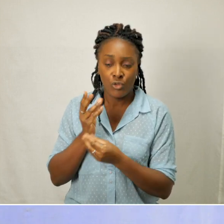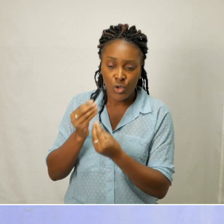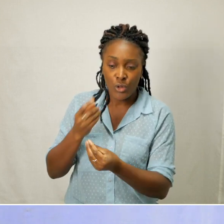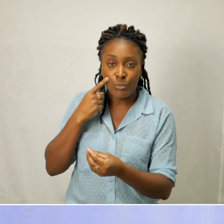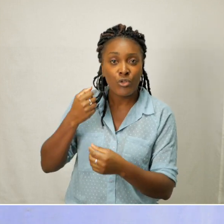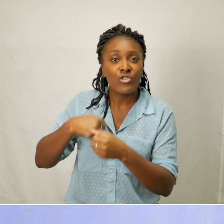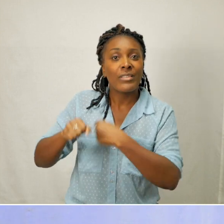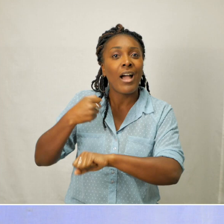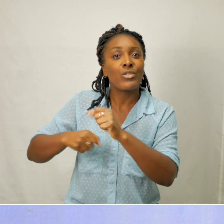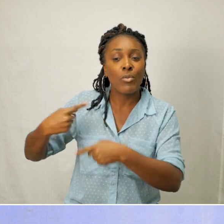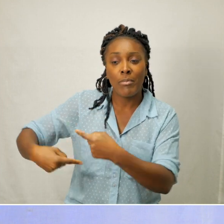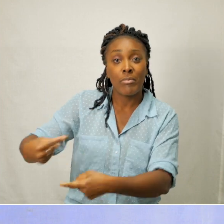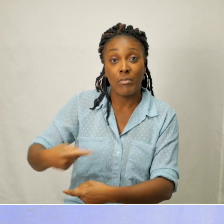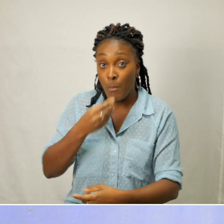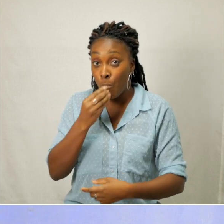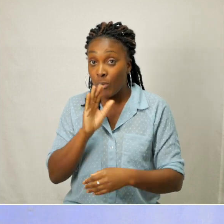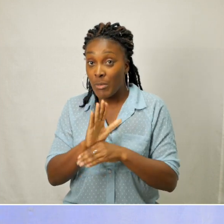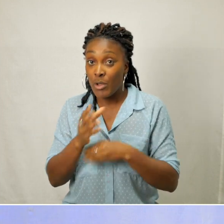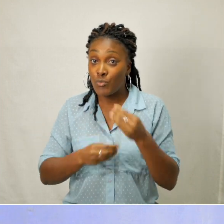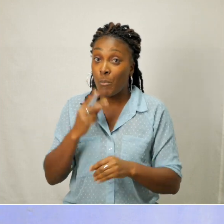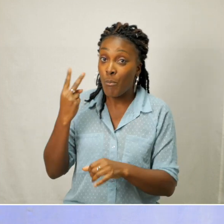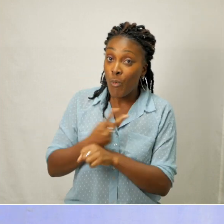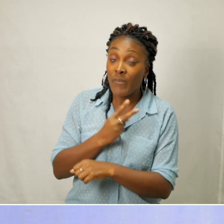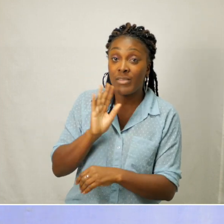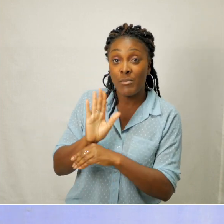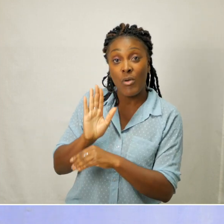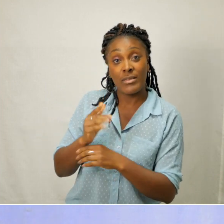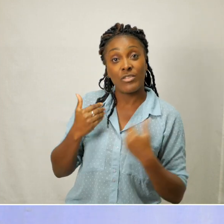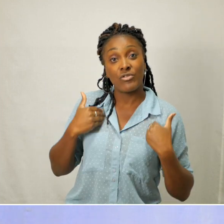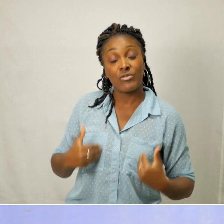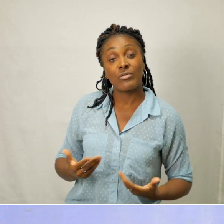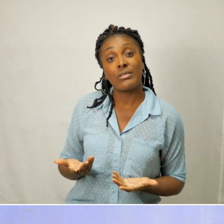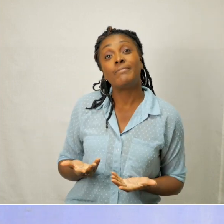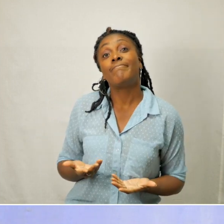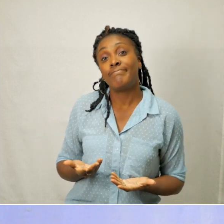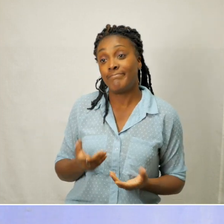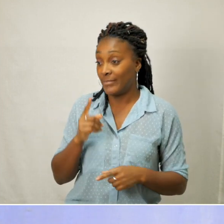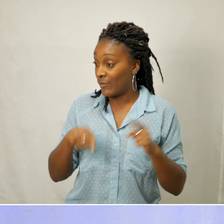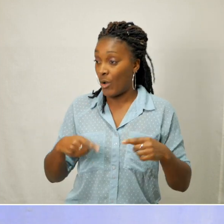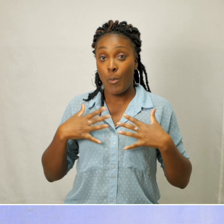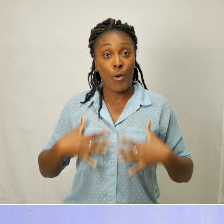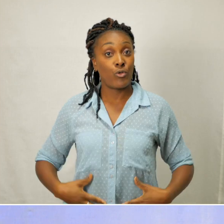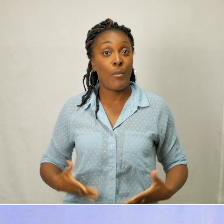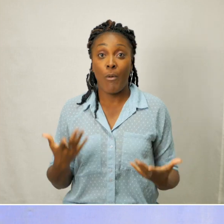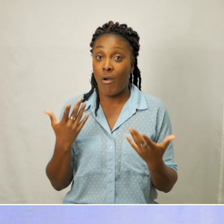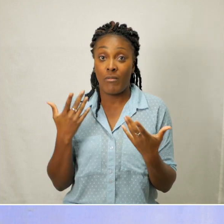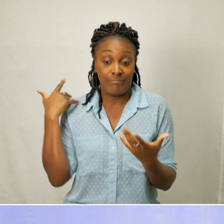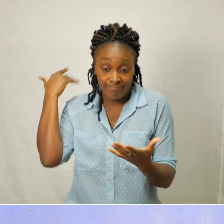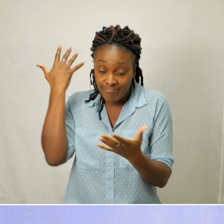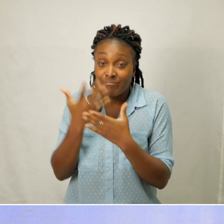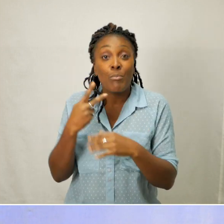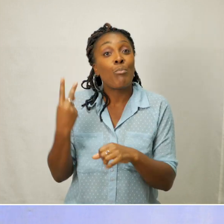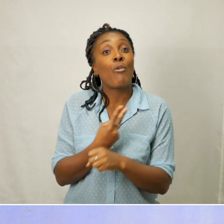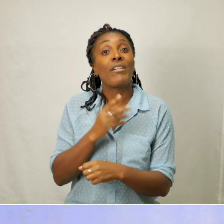générations suivantes, qui va être un bon témoignage ou un mauvais témoignage? Et parfois, notre comportement sur Terre a été un mauvais témoignage